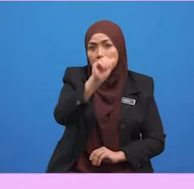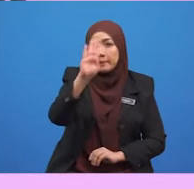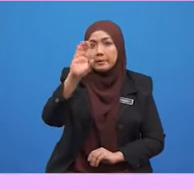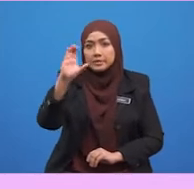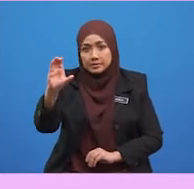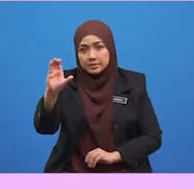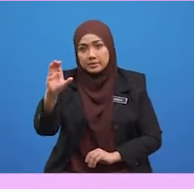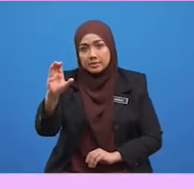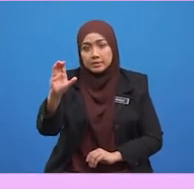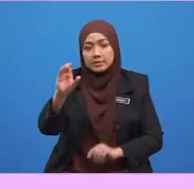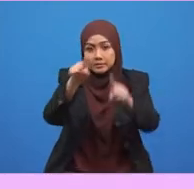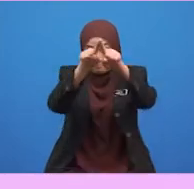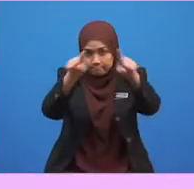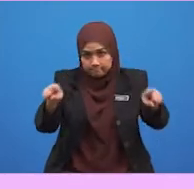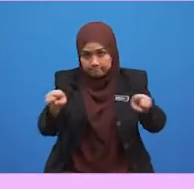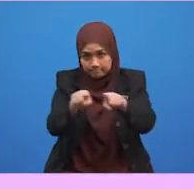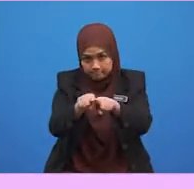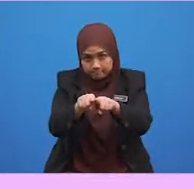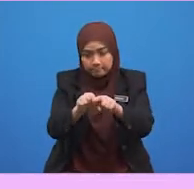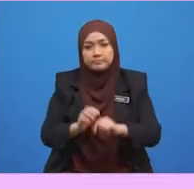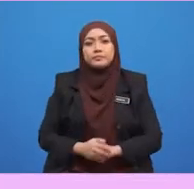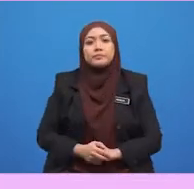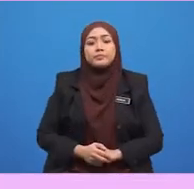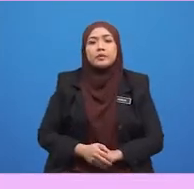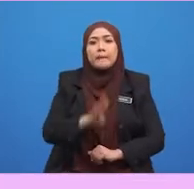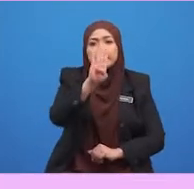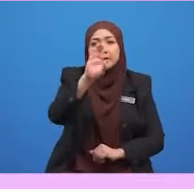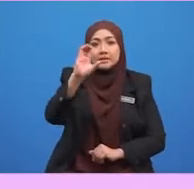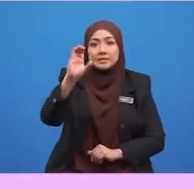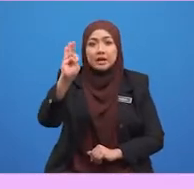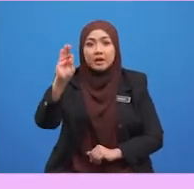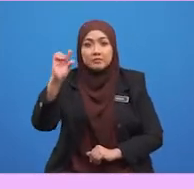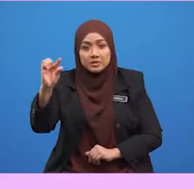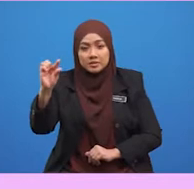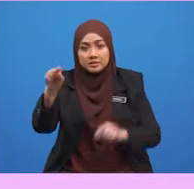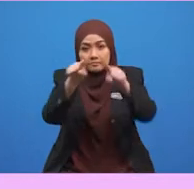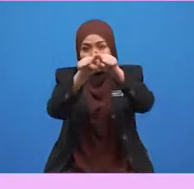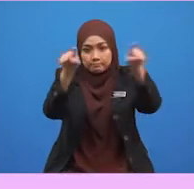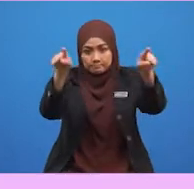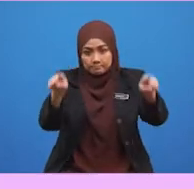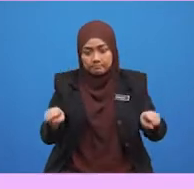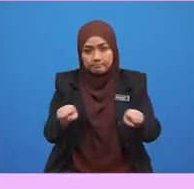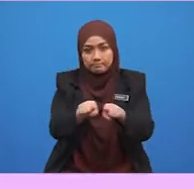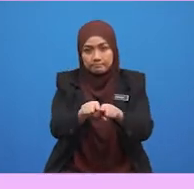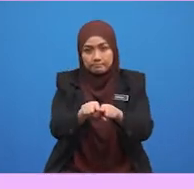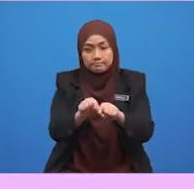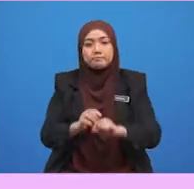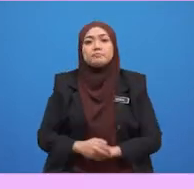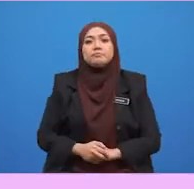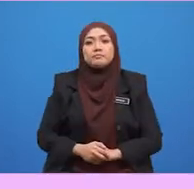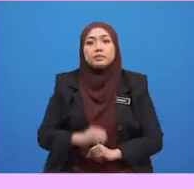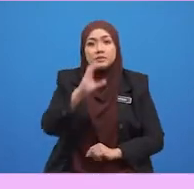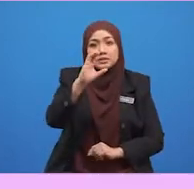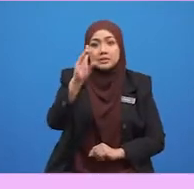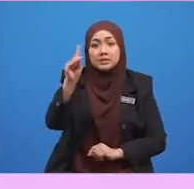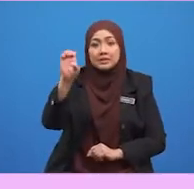ABC ialah sebuah segitiga sama sisi. BCFG ialah sebuah segi empat sama